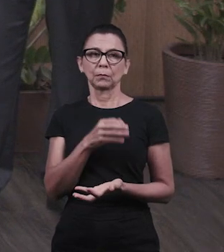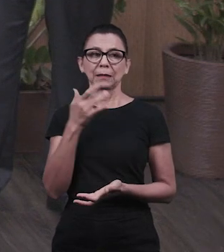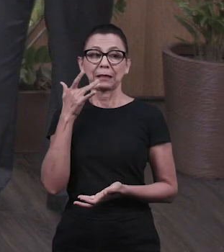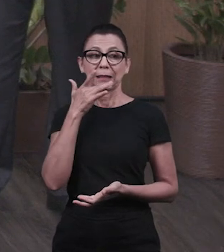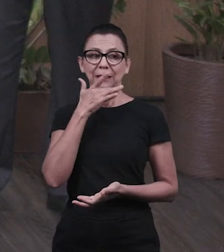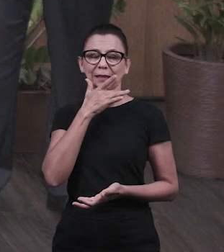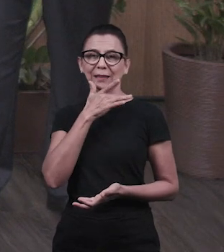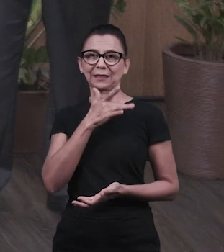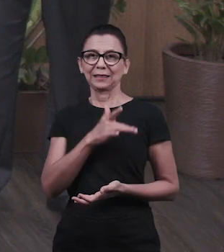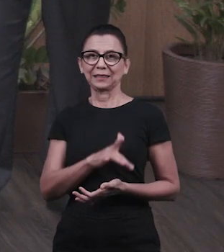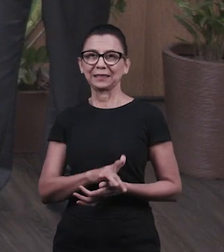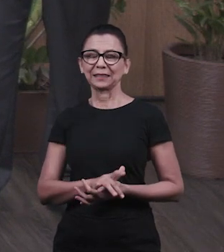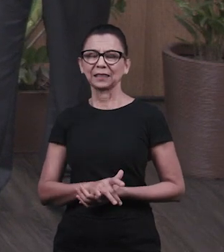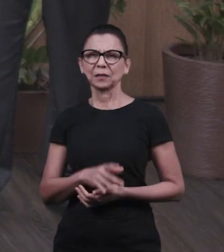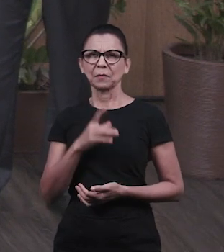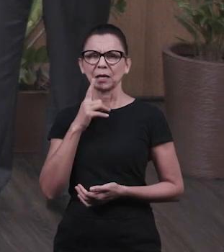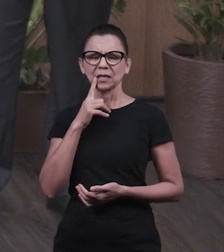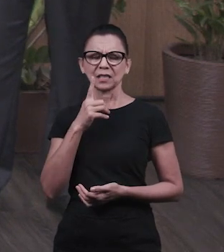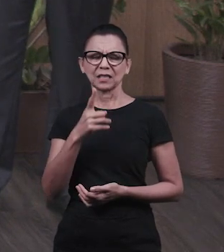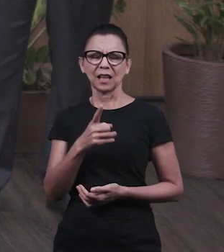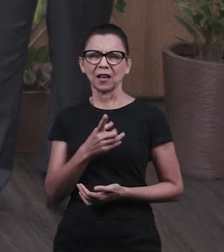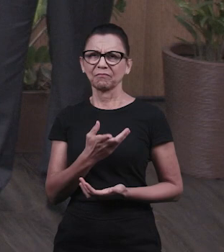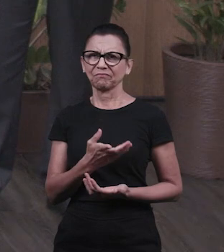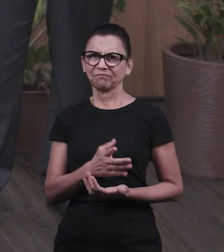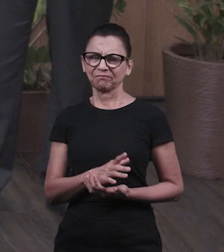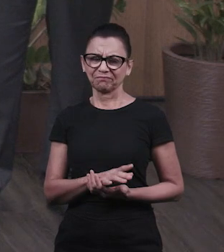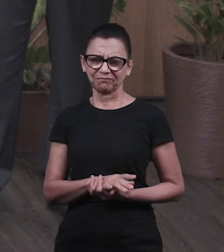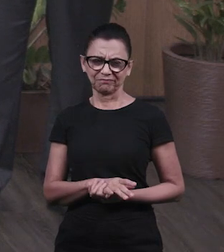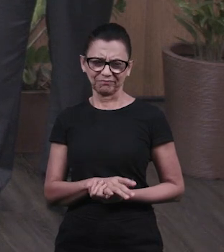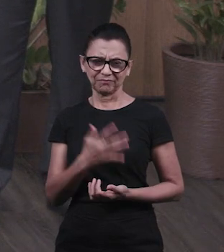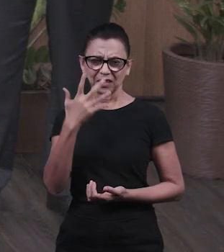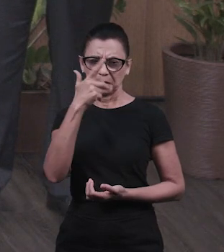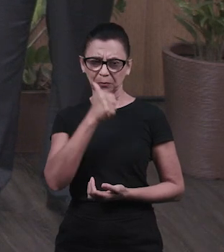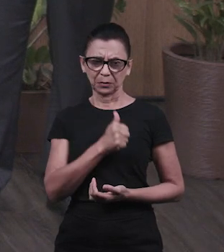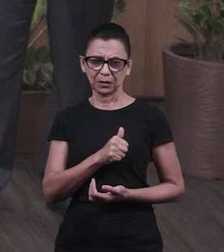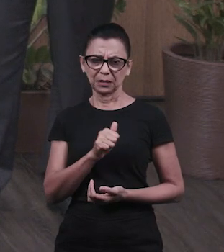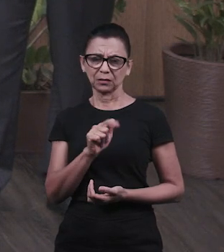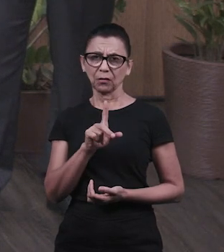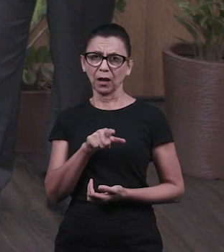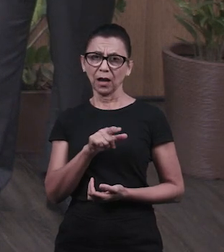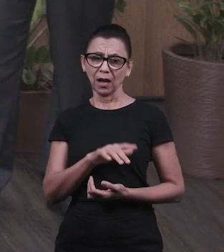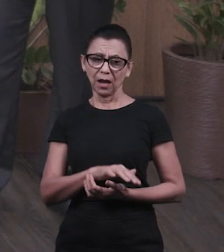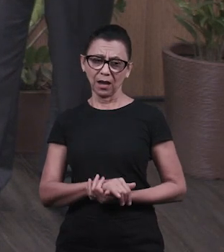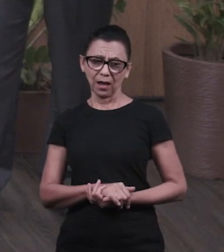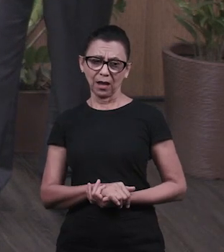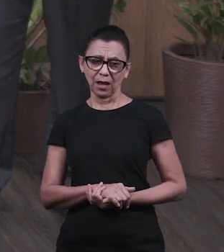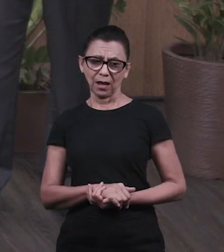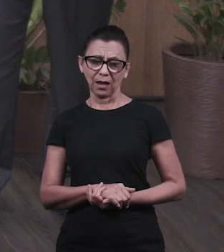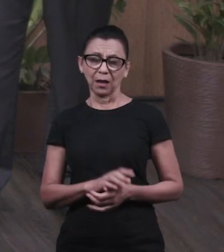Закваска, она не питает человека, но хлеб без закваски, он лучше.